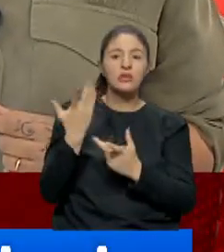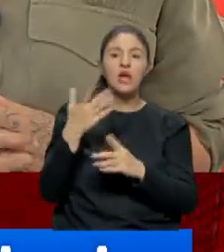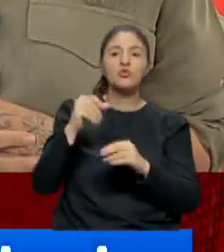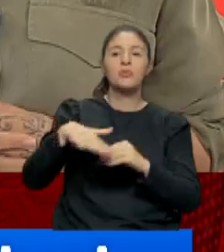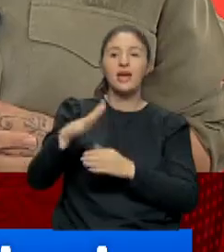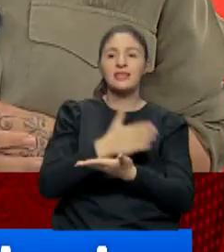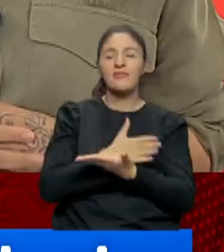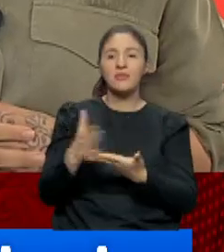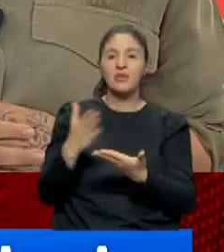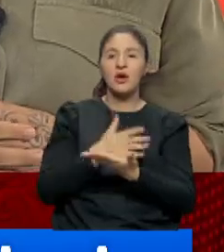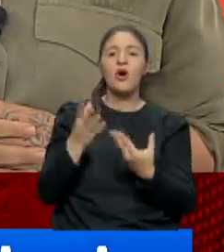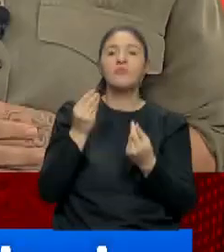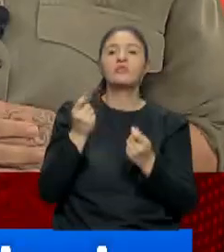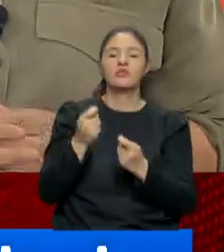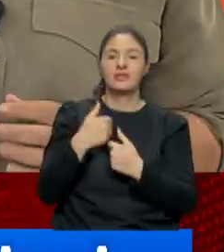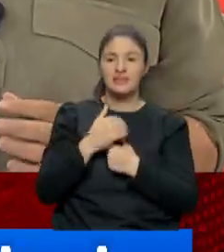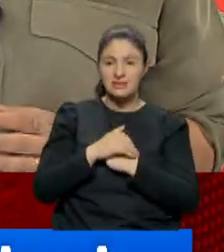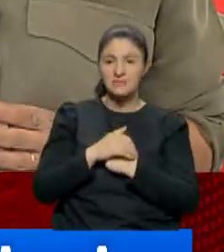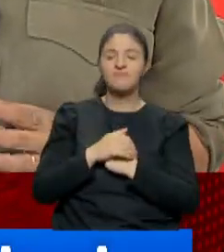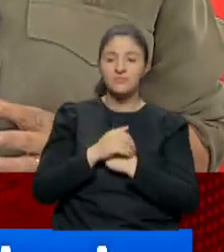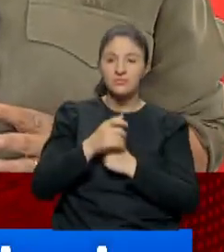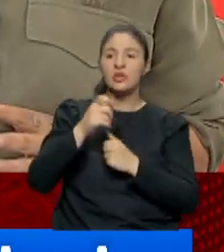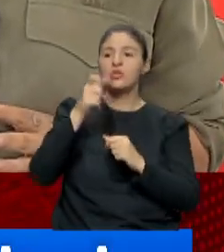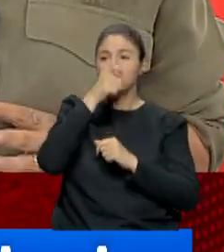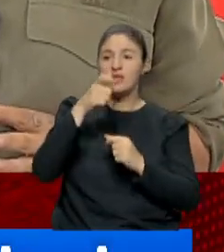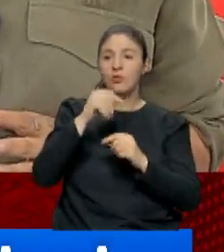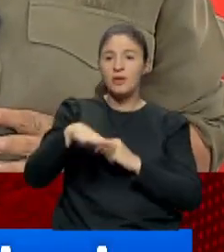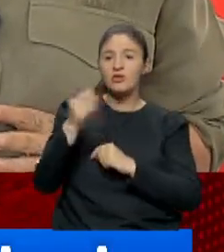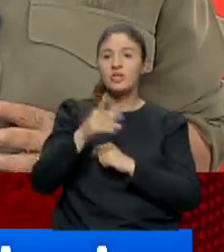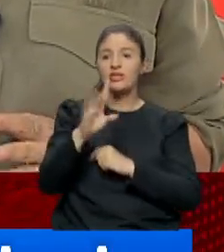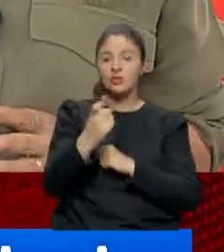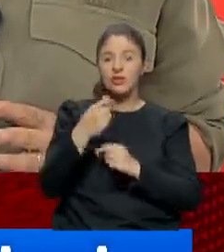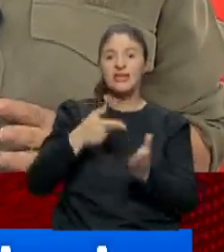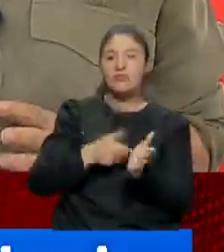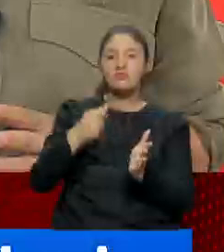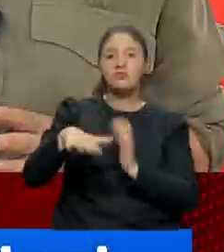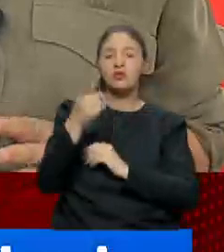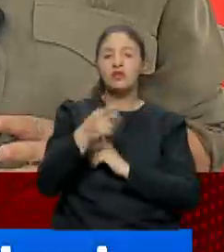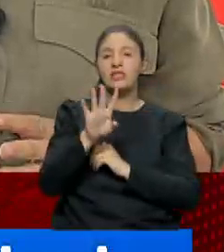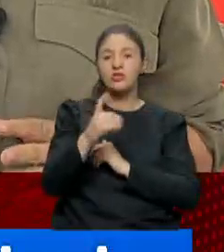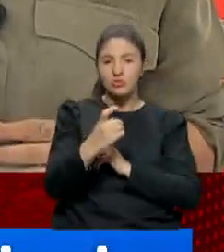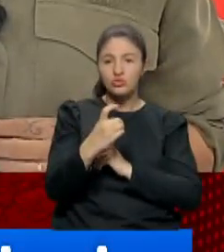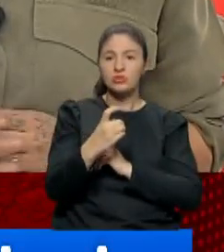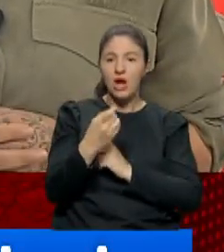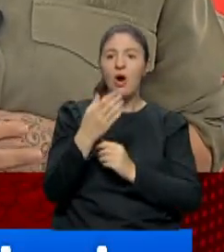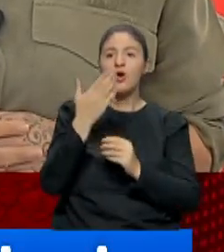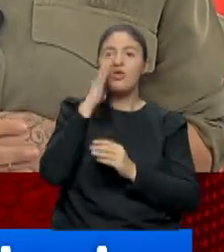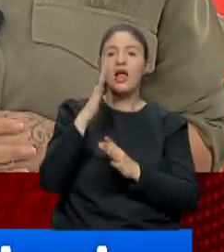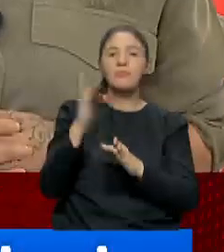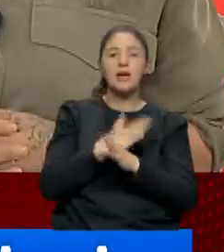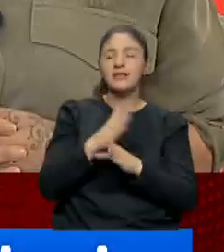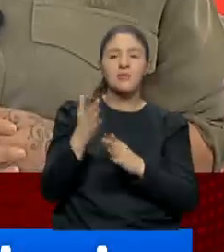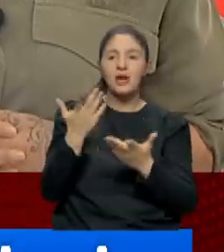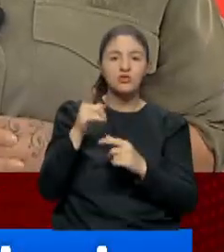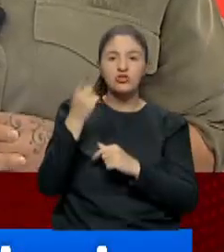toprağın sürdürülebilirliğini sağlamak zorundayız Türkiye'nin topraklarında yüzde 49'un atarım toprakların yüzü 49'un da organik madde